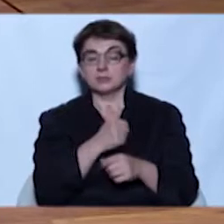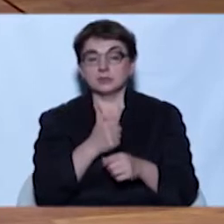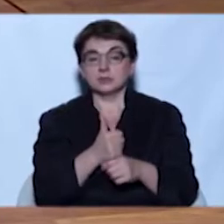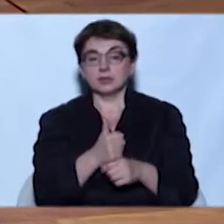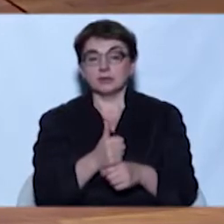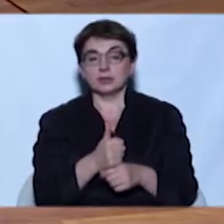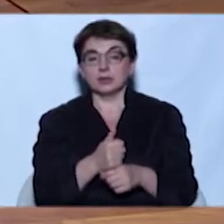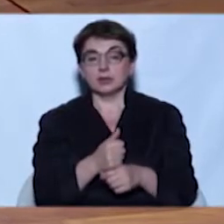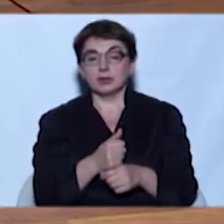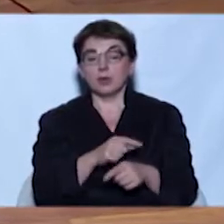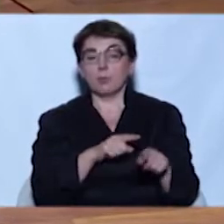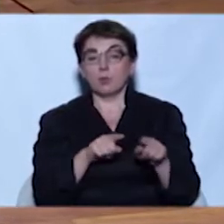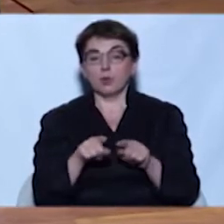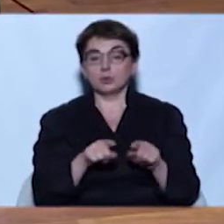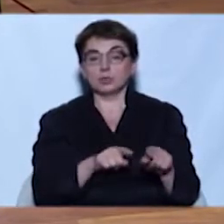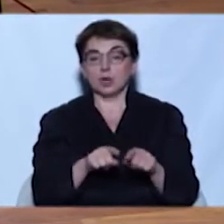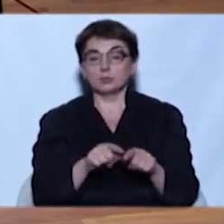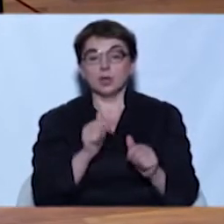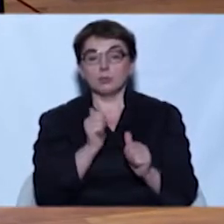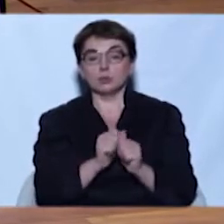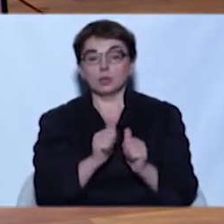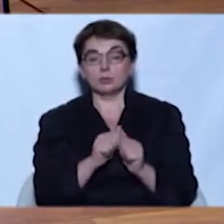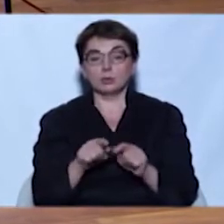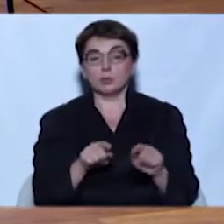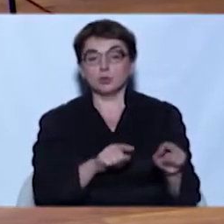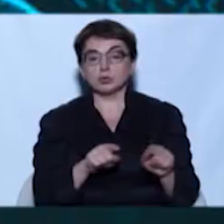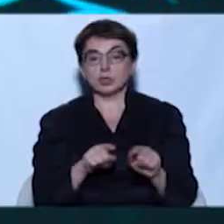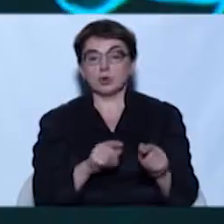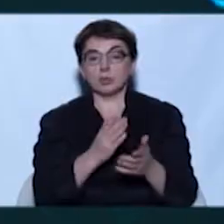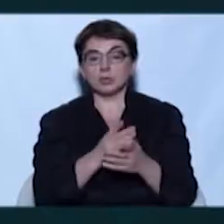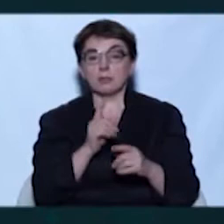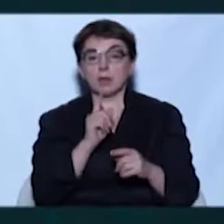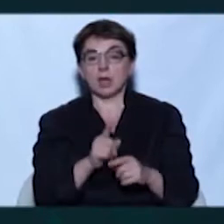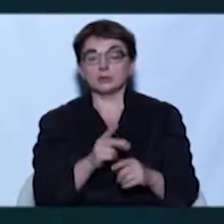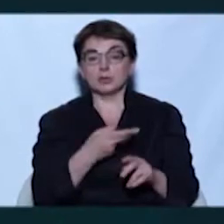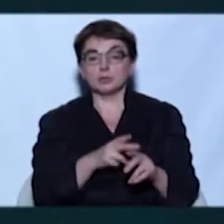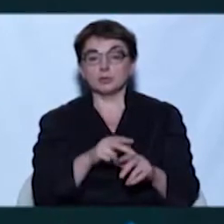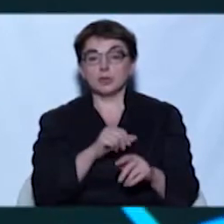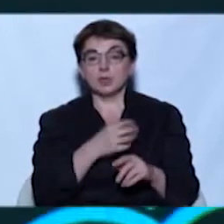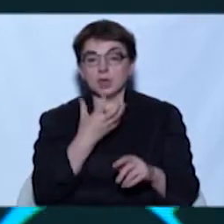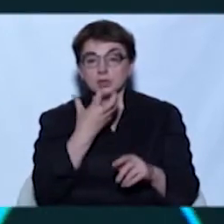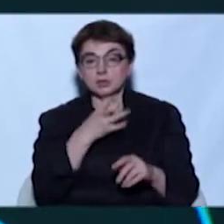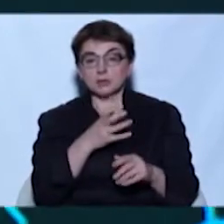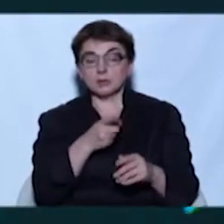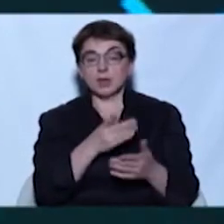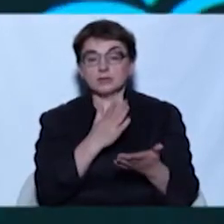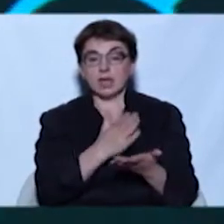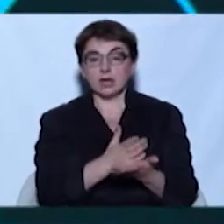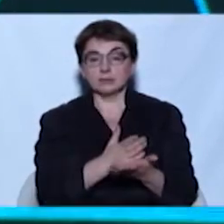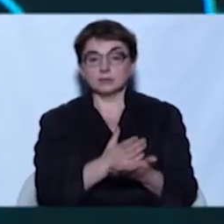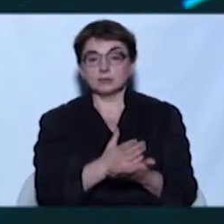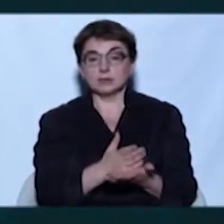მანტია ძირითადად მოძრაობს, სულ მოძრაობაშია, იმიტომ რომ მას ეს სიმხურვალე, რომელიც მას აქვს,